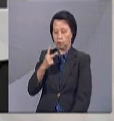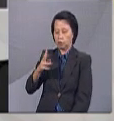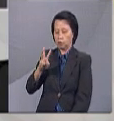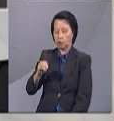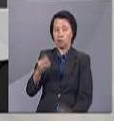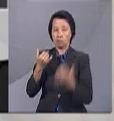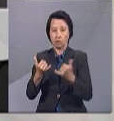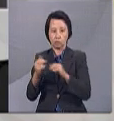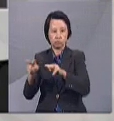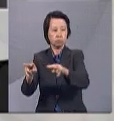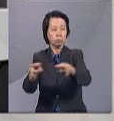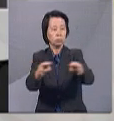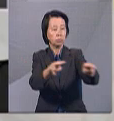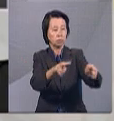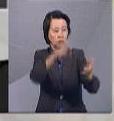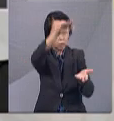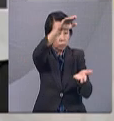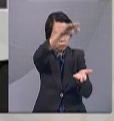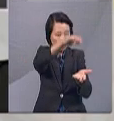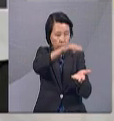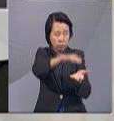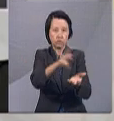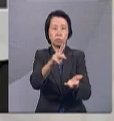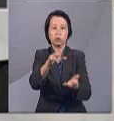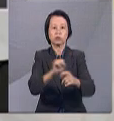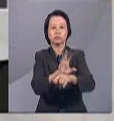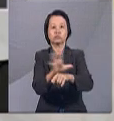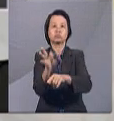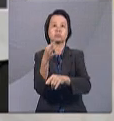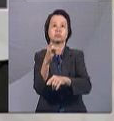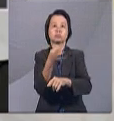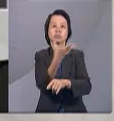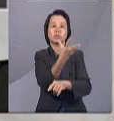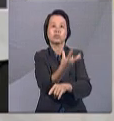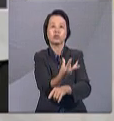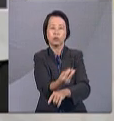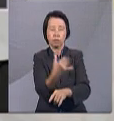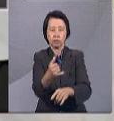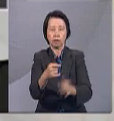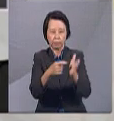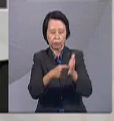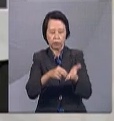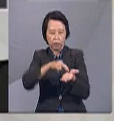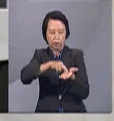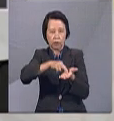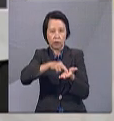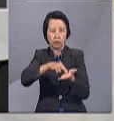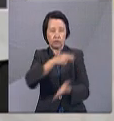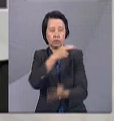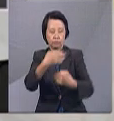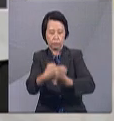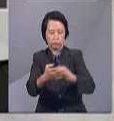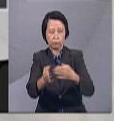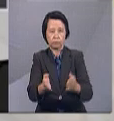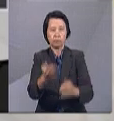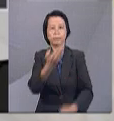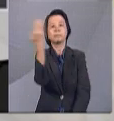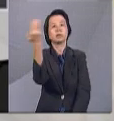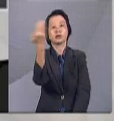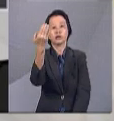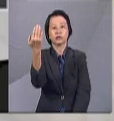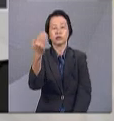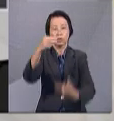juga kini melihat pengurangan ceskych 19 yang memerlukan perawatan di World Cup 1990